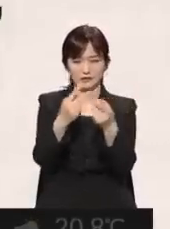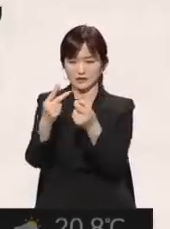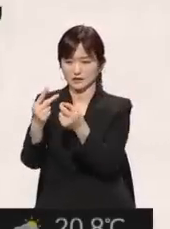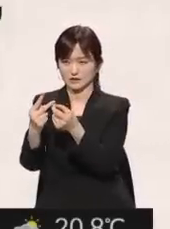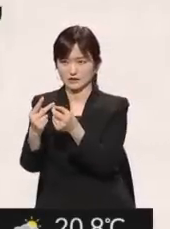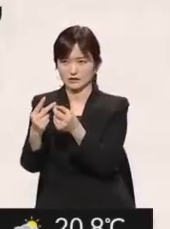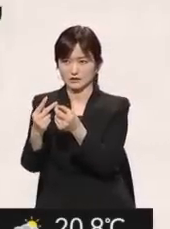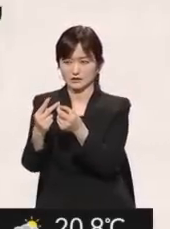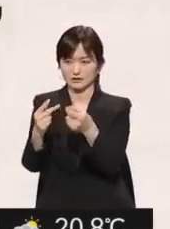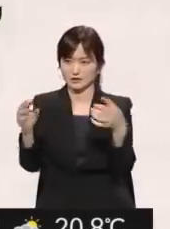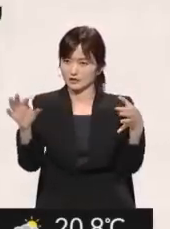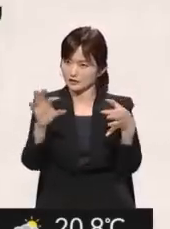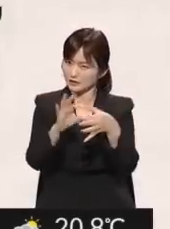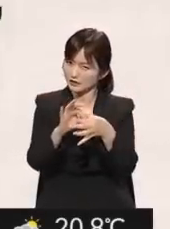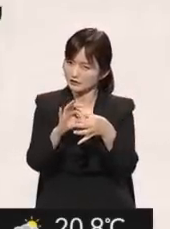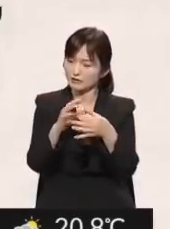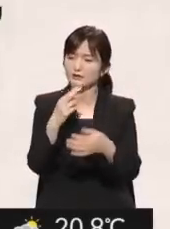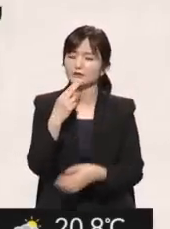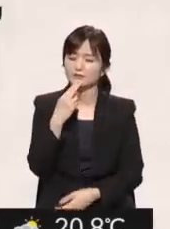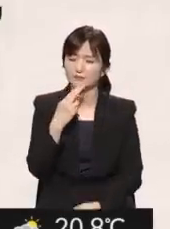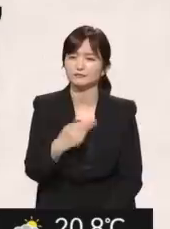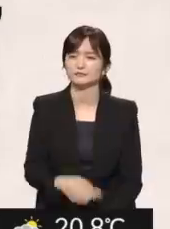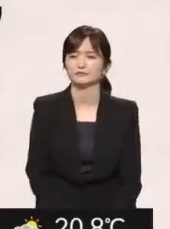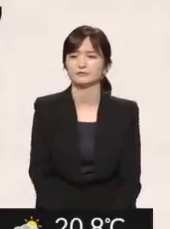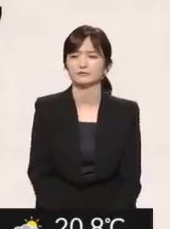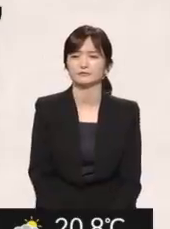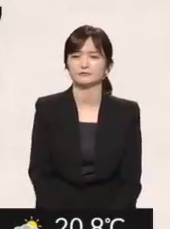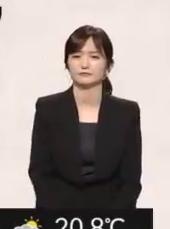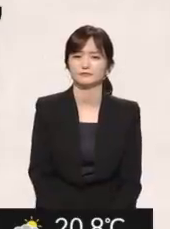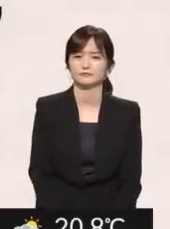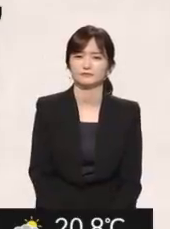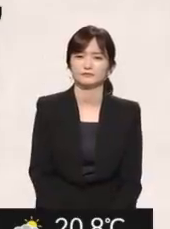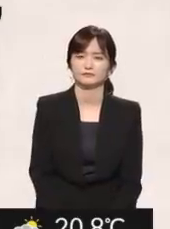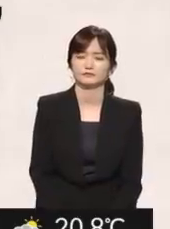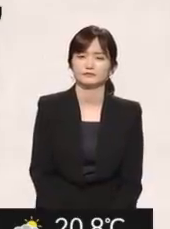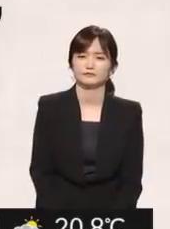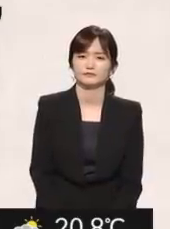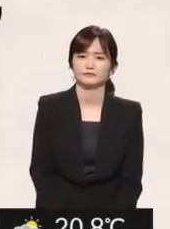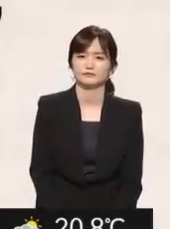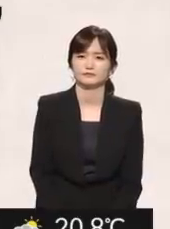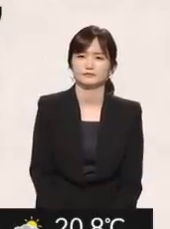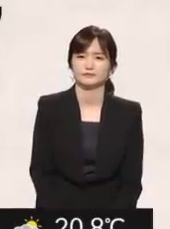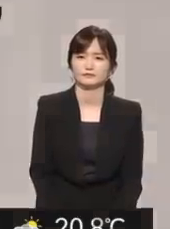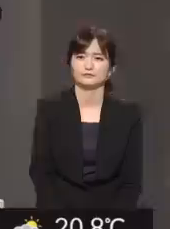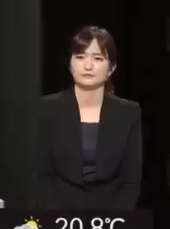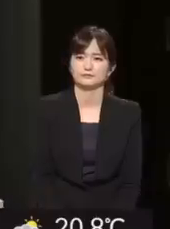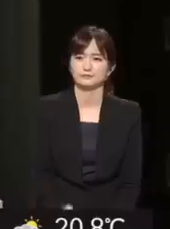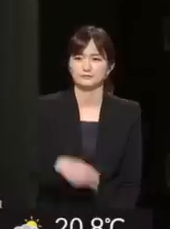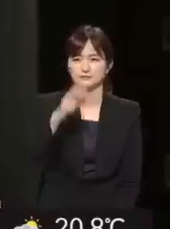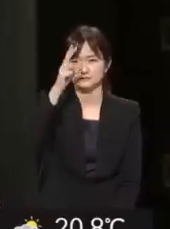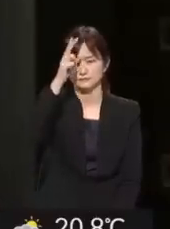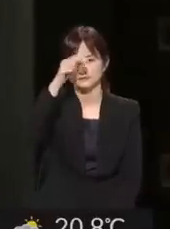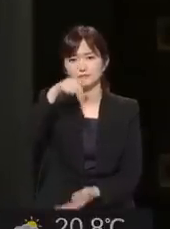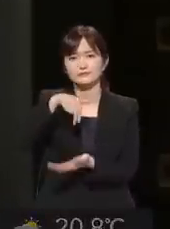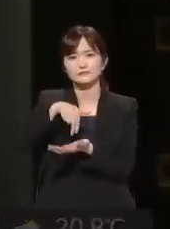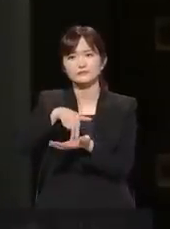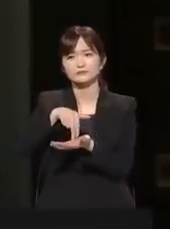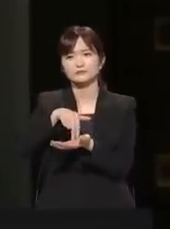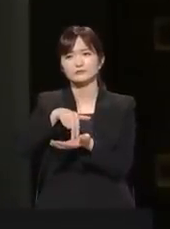사이에 연관성은 현재까지 없는 것으로 보인다는 것이 경찰 입장입니다 글쎄요 경찰에 저런